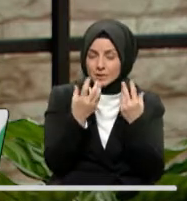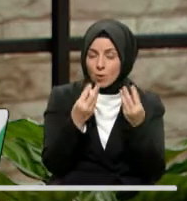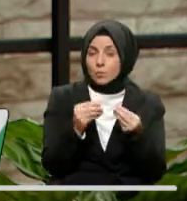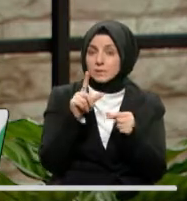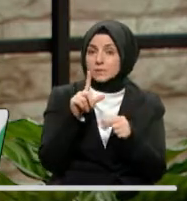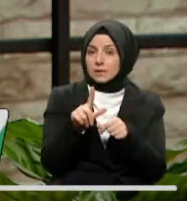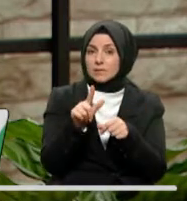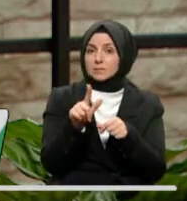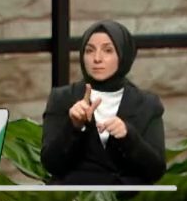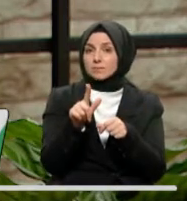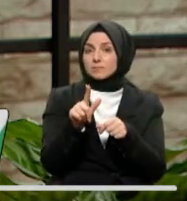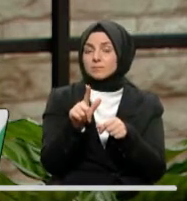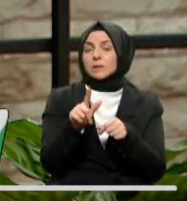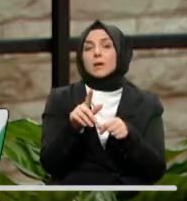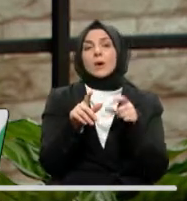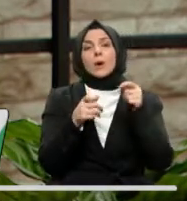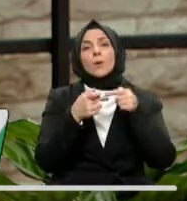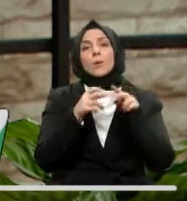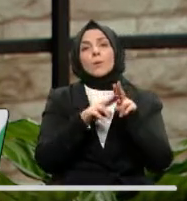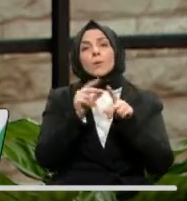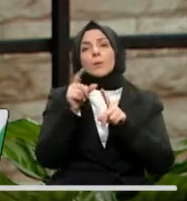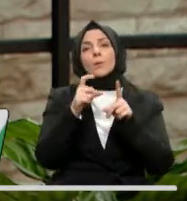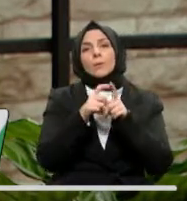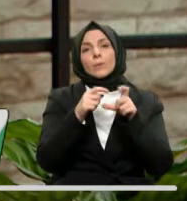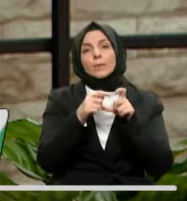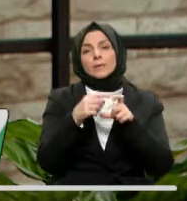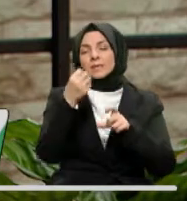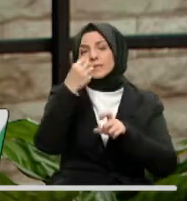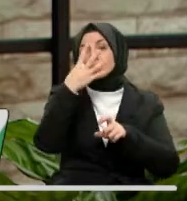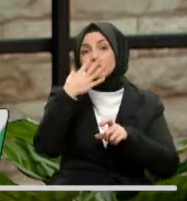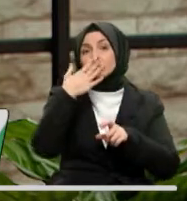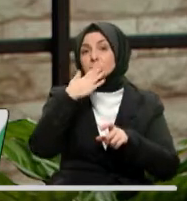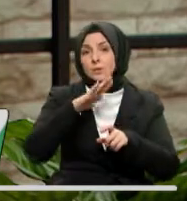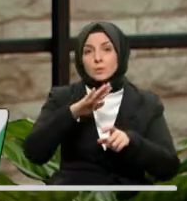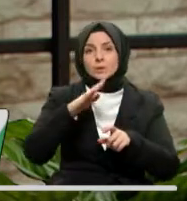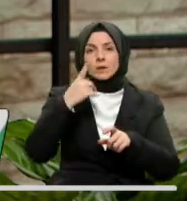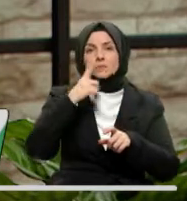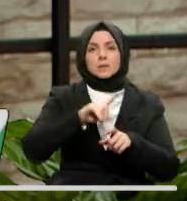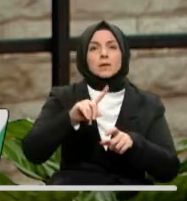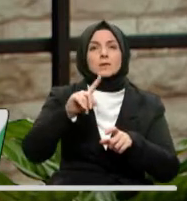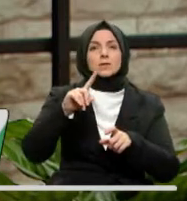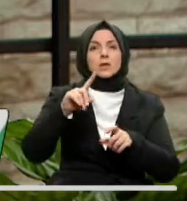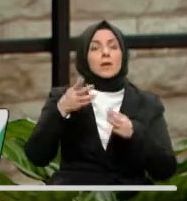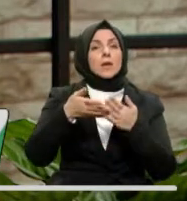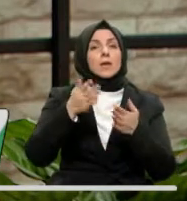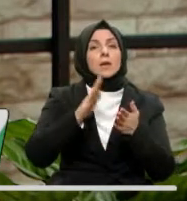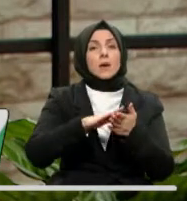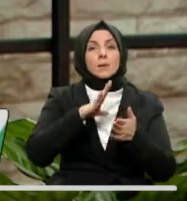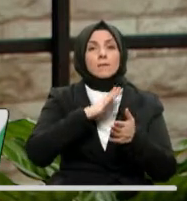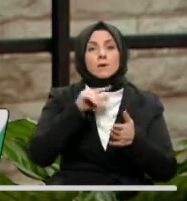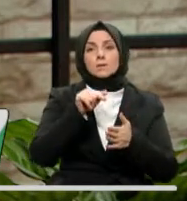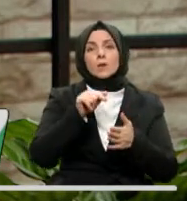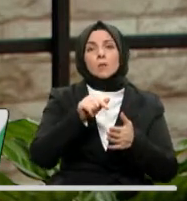orkidelere çiçekli iken ayda bir besin verebilirsiniz orkidelerde çiçeğiniz Yoksa sadece yapraklı ise 15 günde bir besin